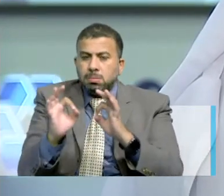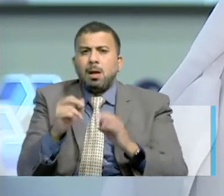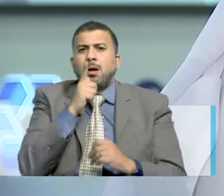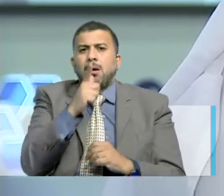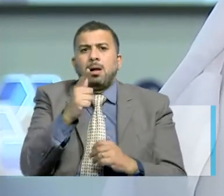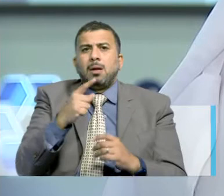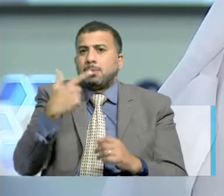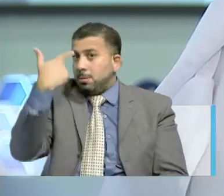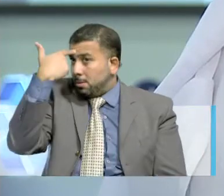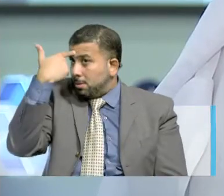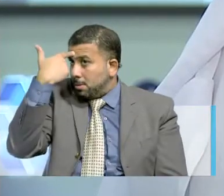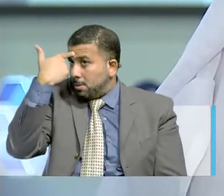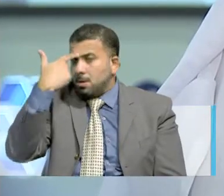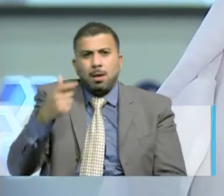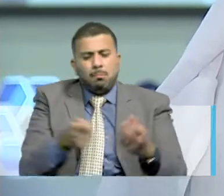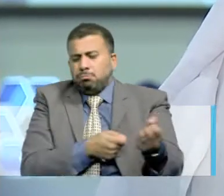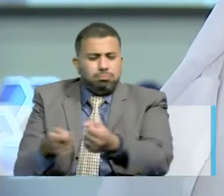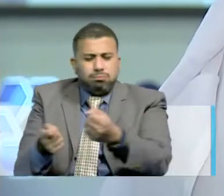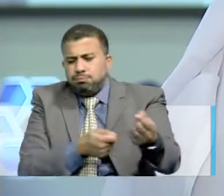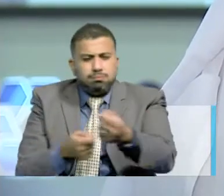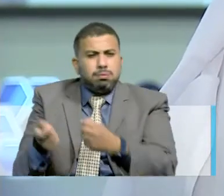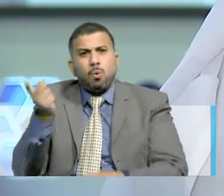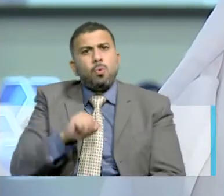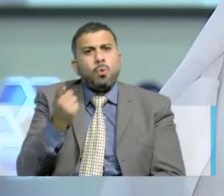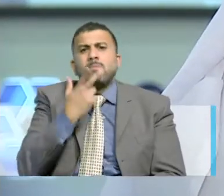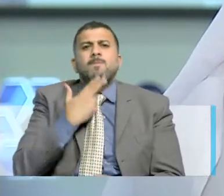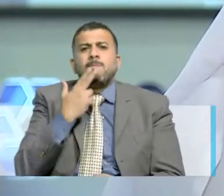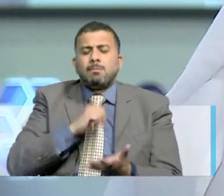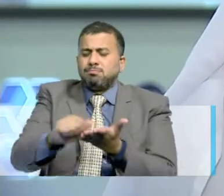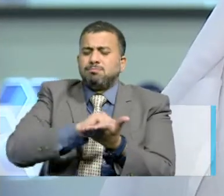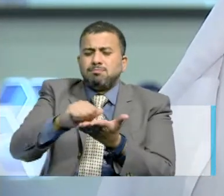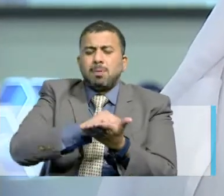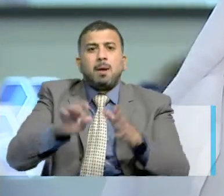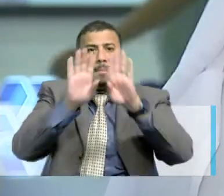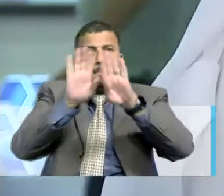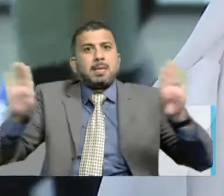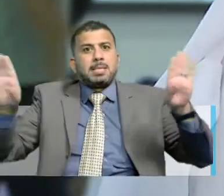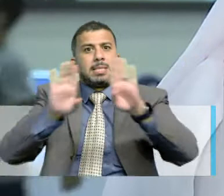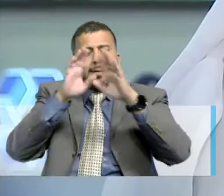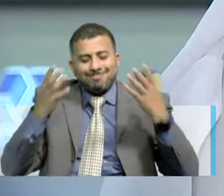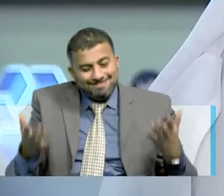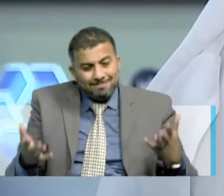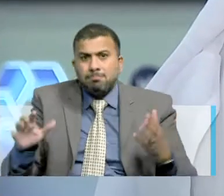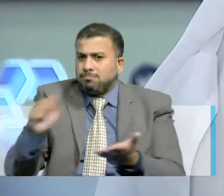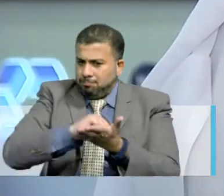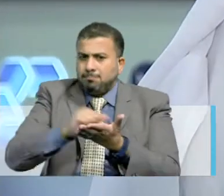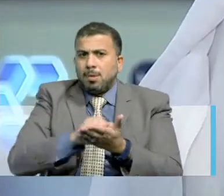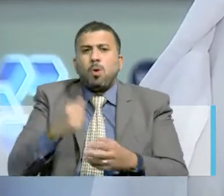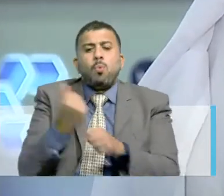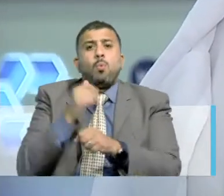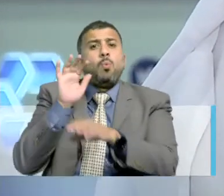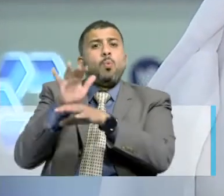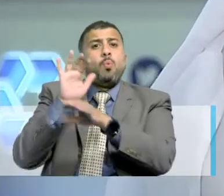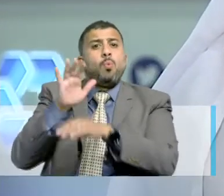ماسحات حرارية يتم تعقيم المكان في كل يوم، هناك أيضا تعقيم للمسرح يوميا، هناك عدد كثير من الورش، حتى